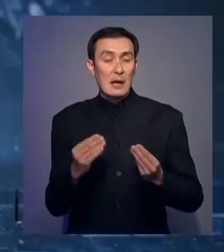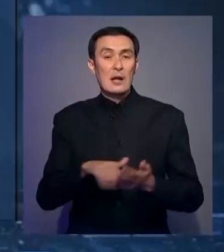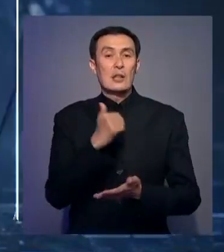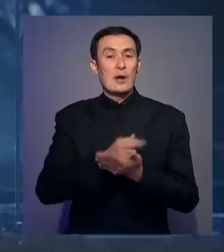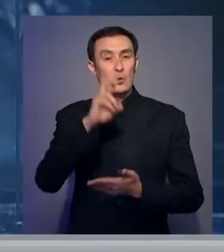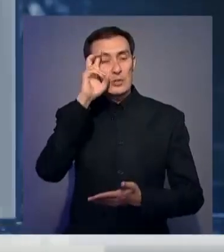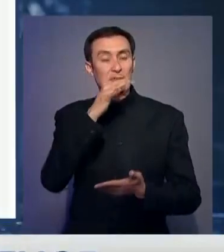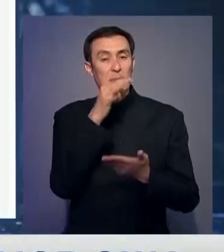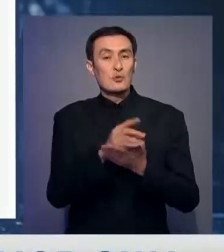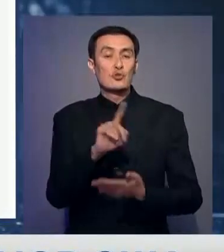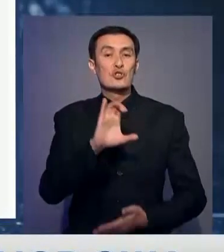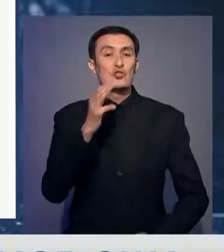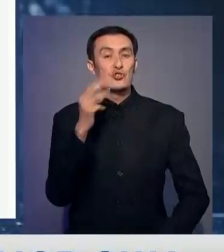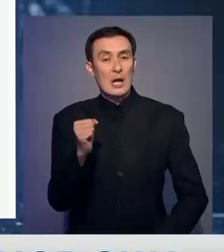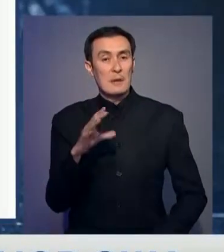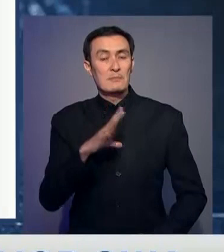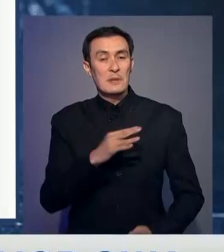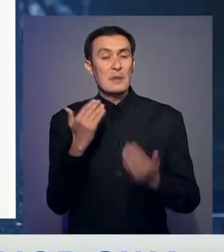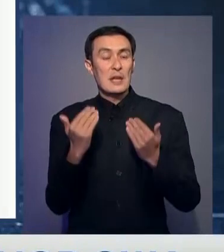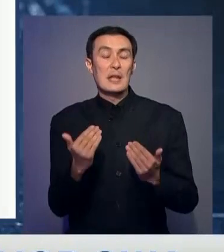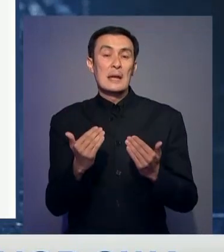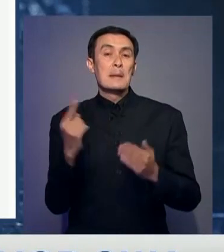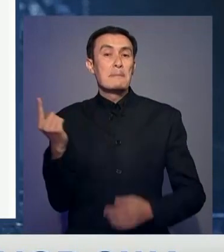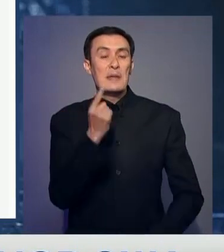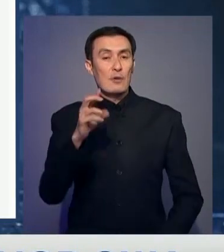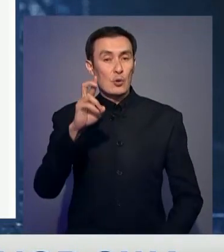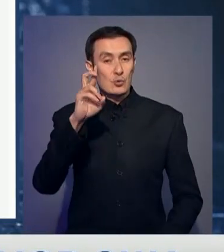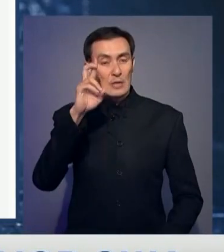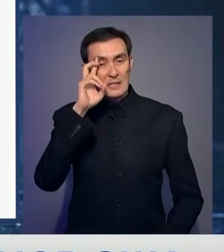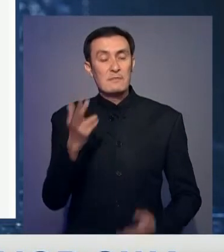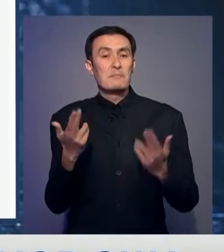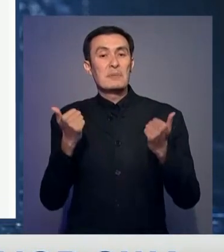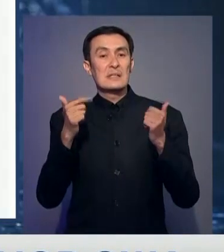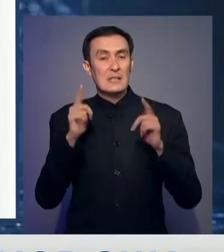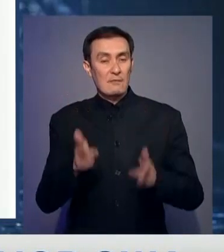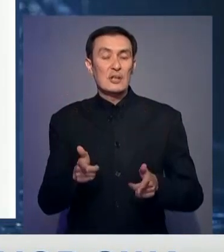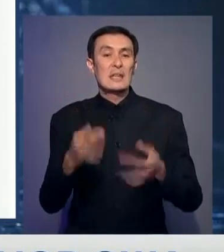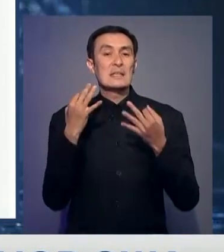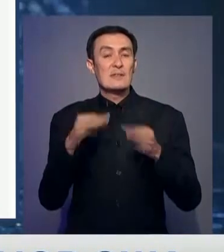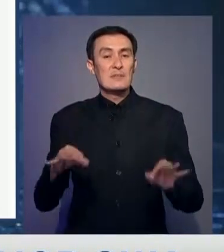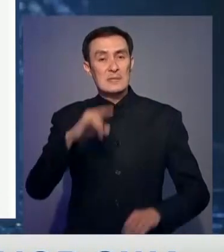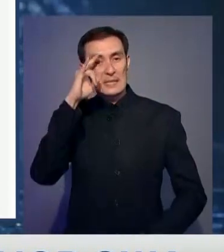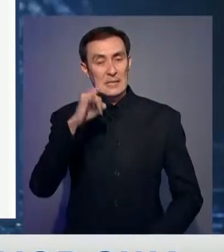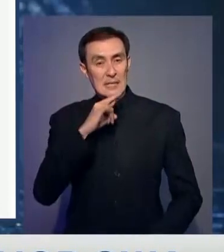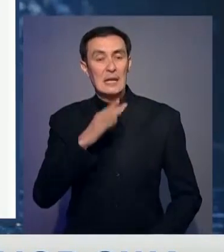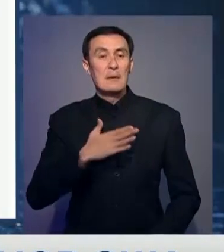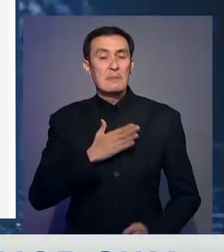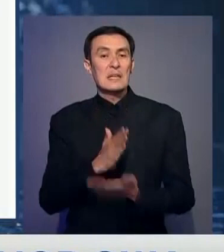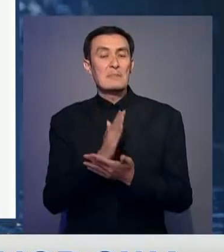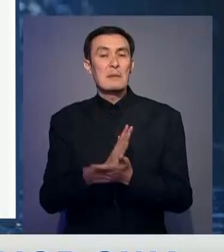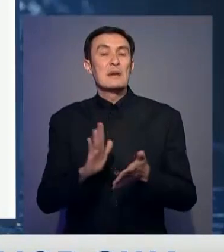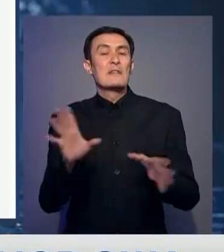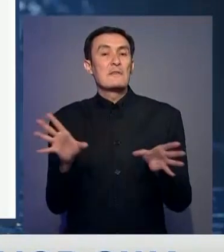Глава государства отметил, США стали одним из первых государств, признавших независимость Казахстана. Мы